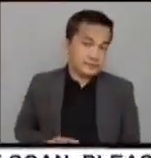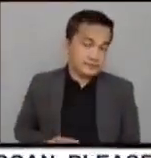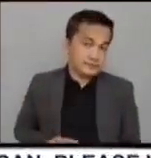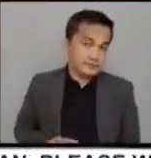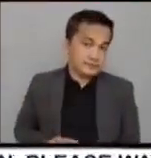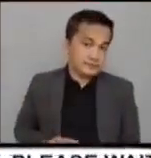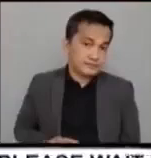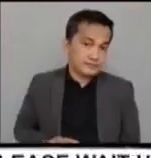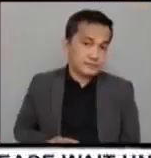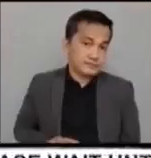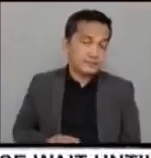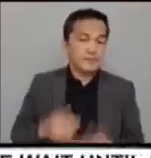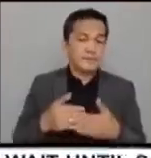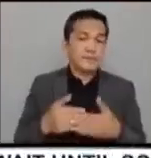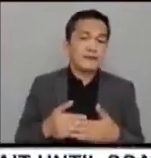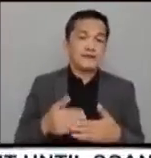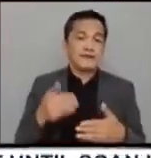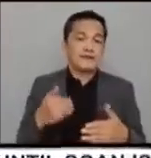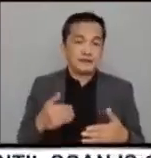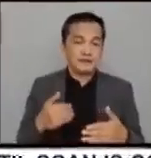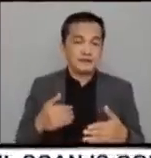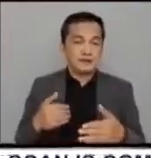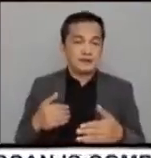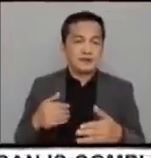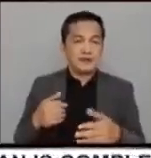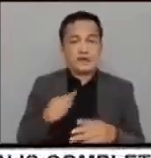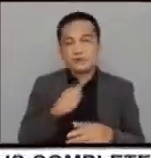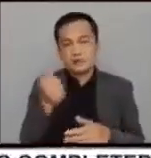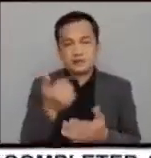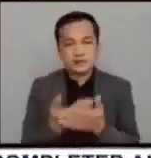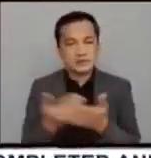bago ang mga ibang mga bagay na hindi naman